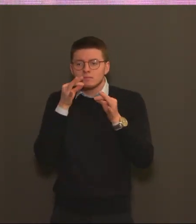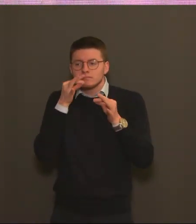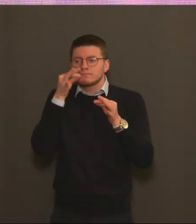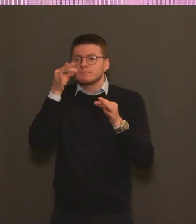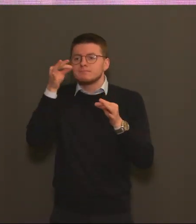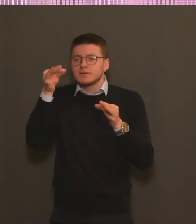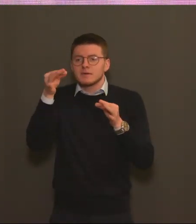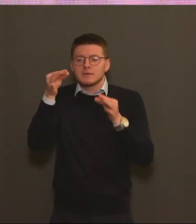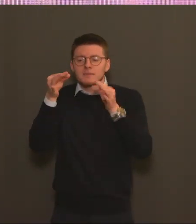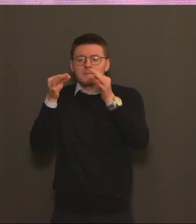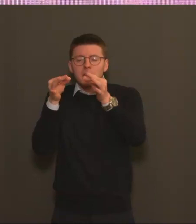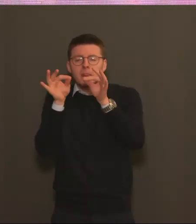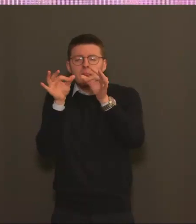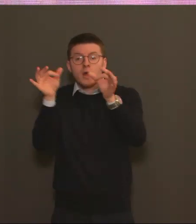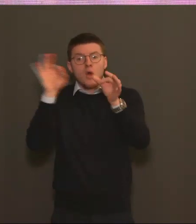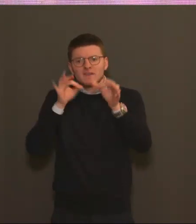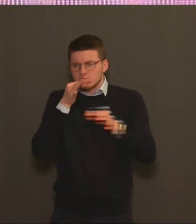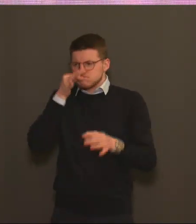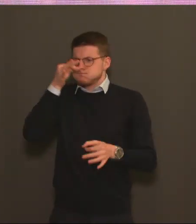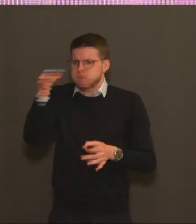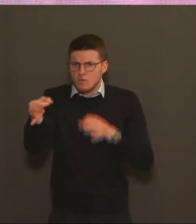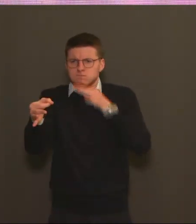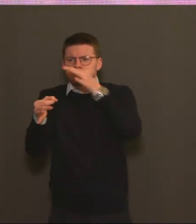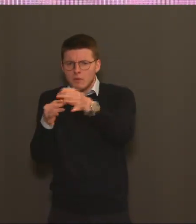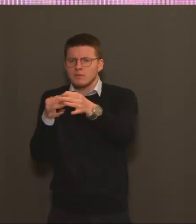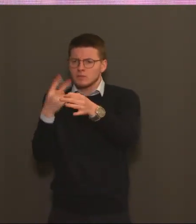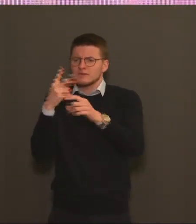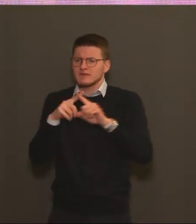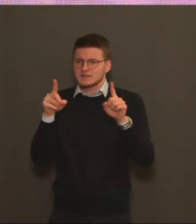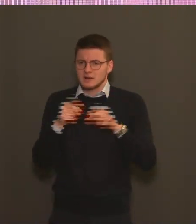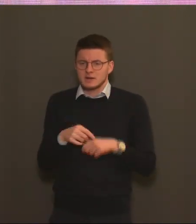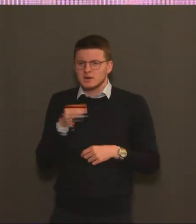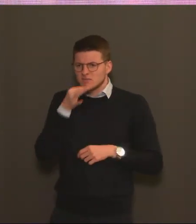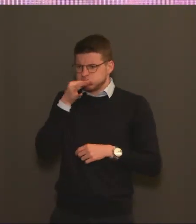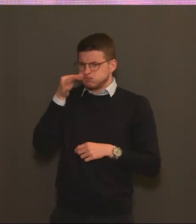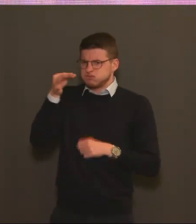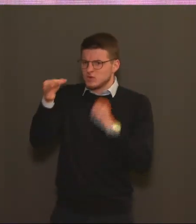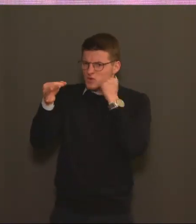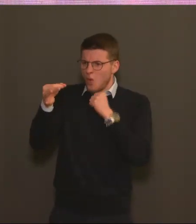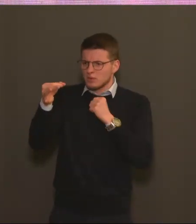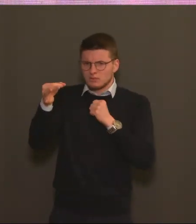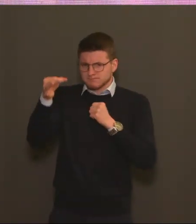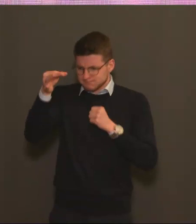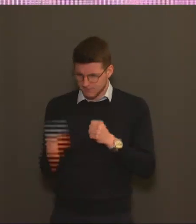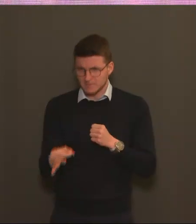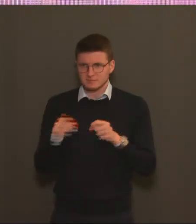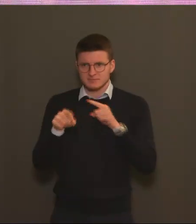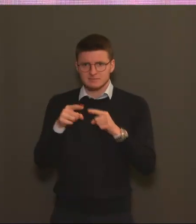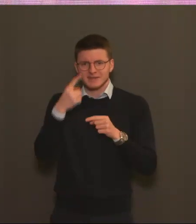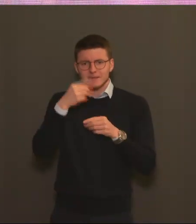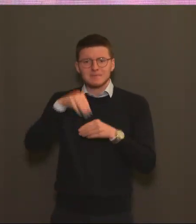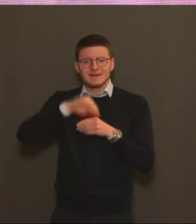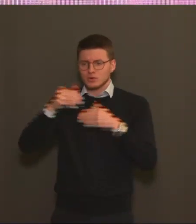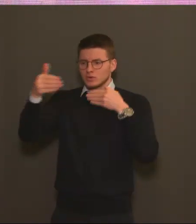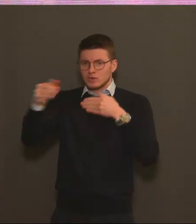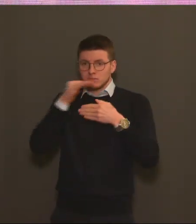Grote druppels vallen snel neer en reiken meestal niet verder dan 1 meter. Vandaar de veilige